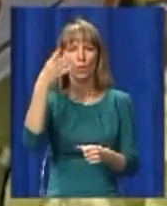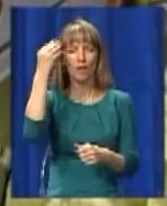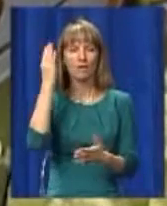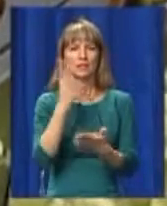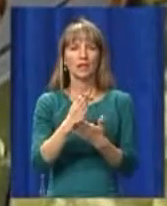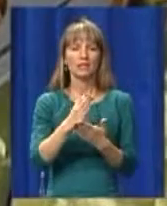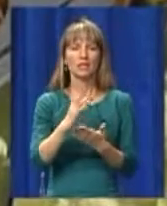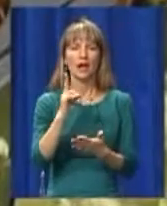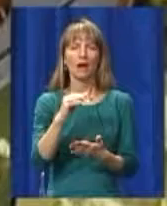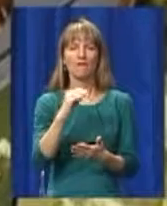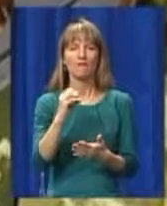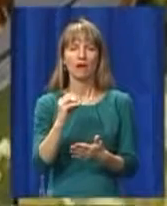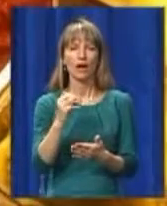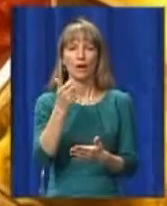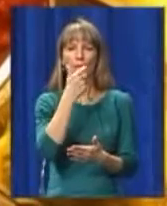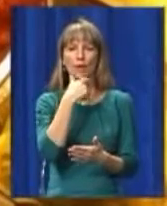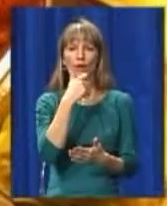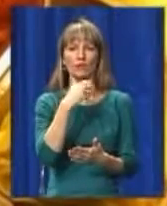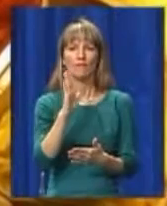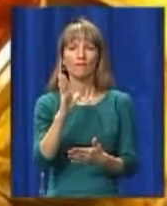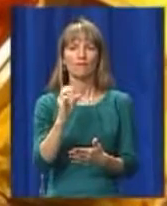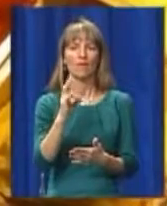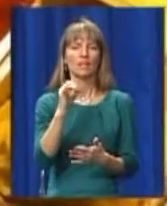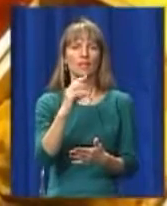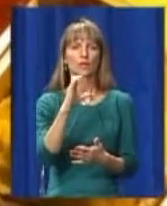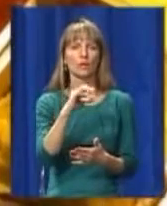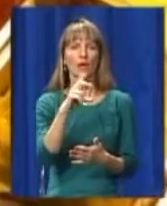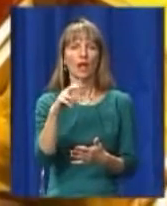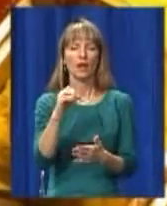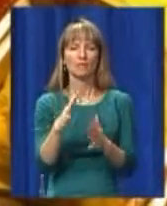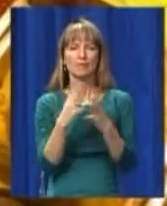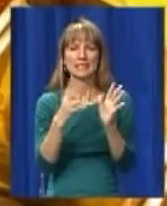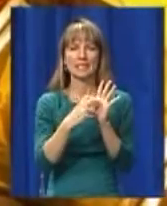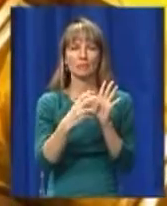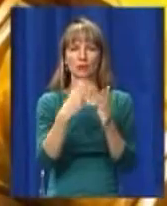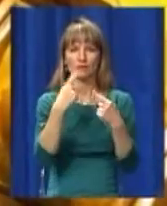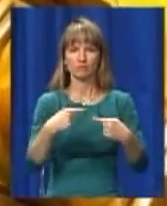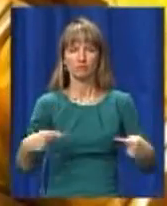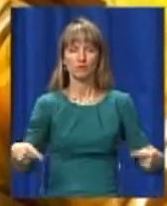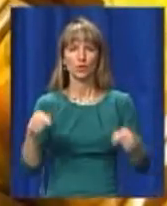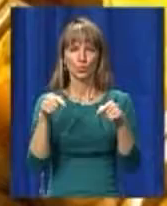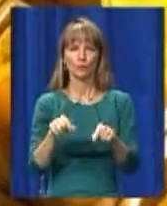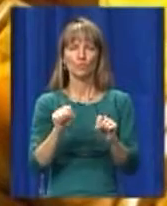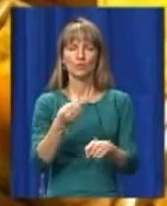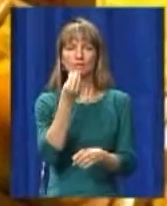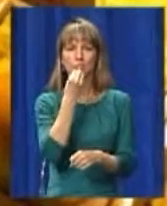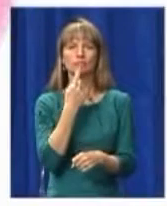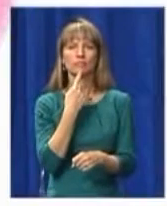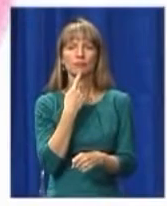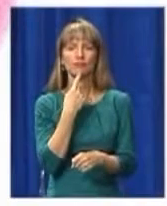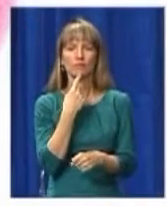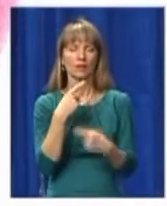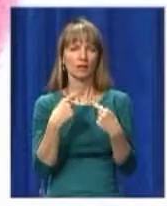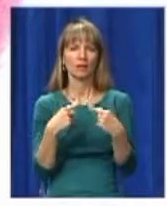кафе «Морозиво» у Венесуелі. Більше 700 видів можна спробувати саме тут. І, до речі, самі